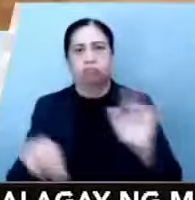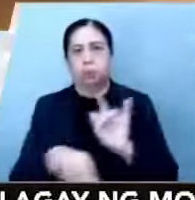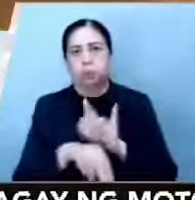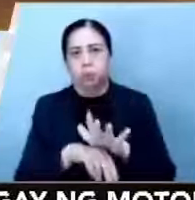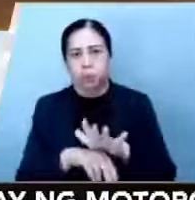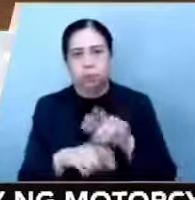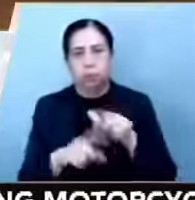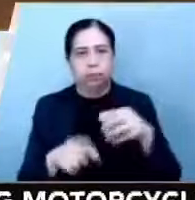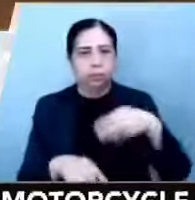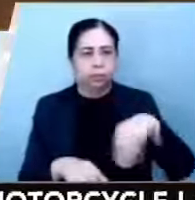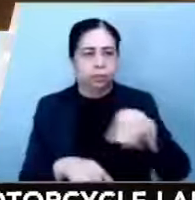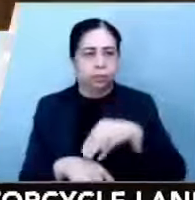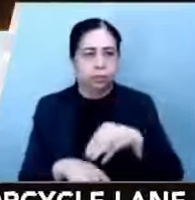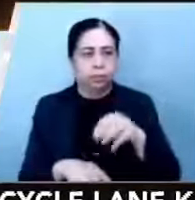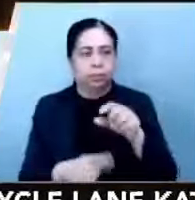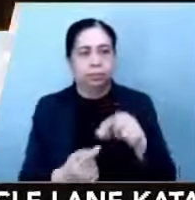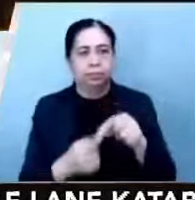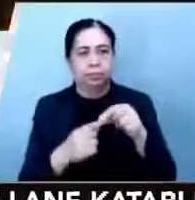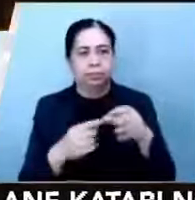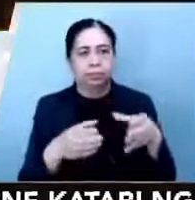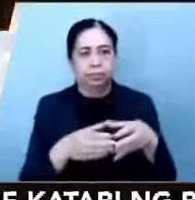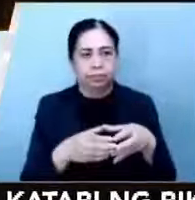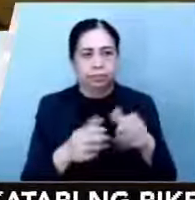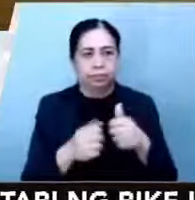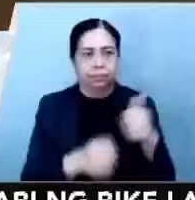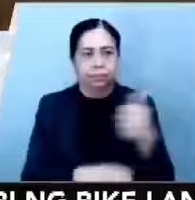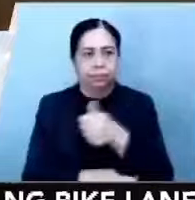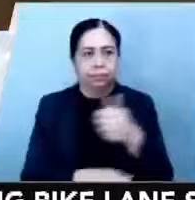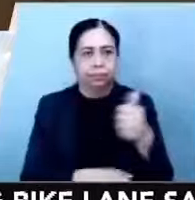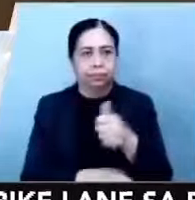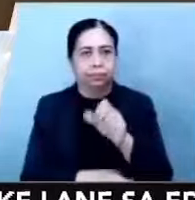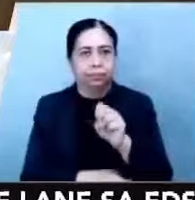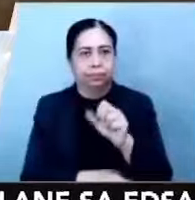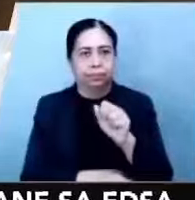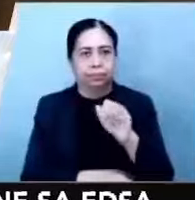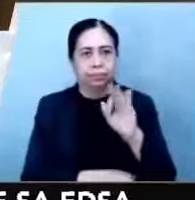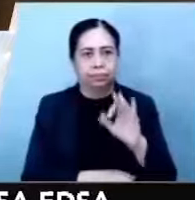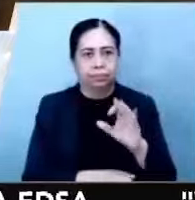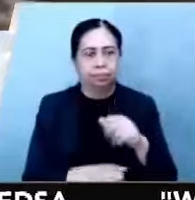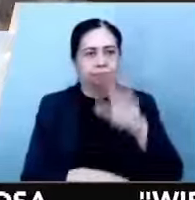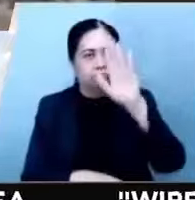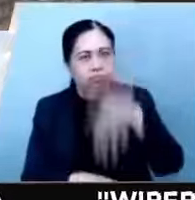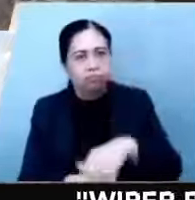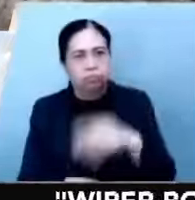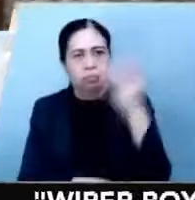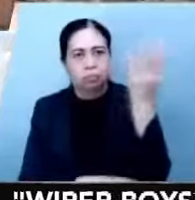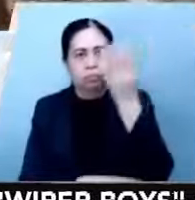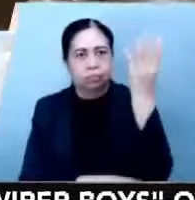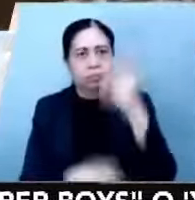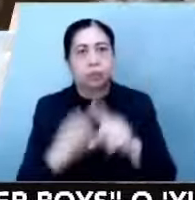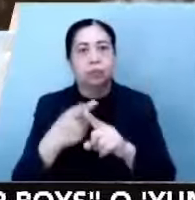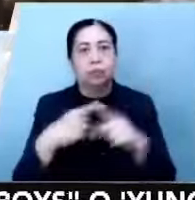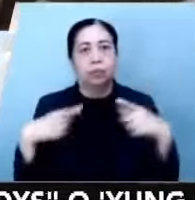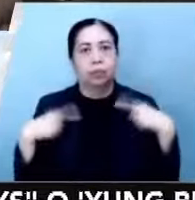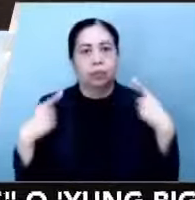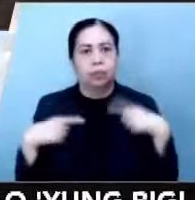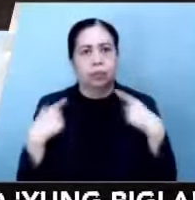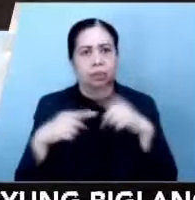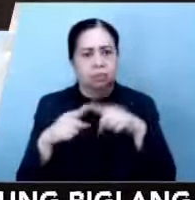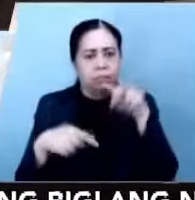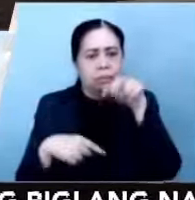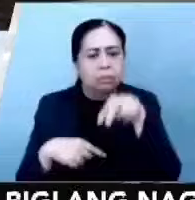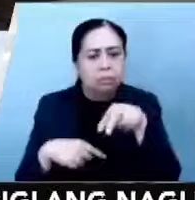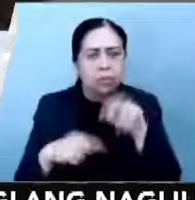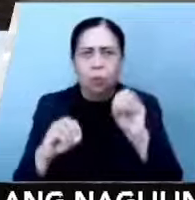Special Action and Intelligence Committee on Transportation o SAIC. Pinara ang isang ambulansya na galing sa Laguna. Pero wala itong sakay na pasyente